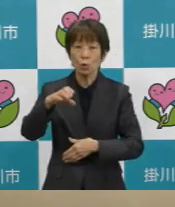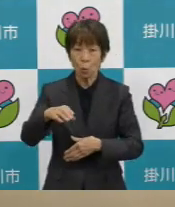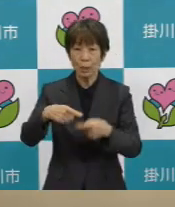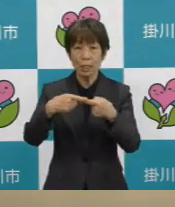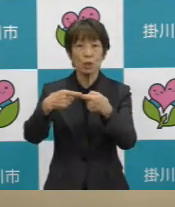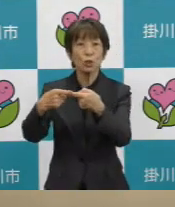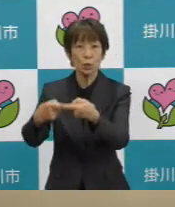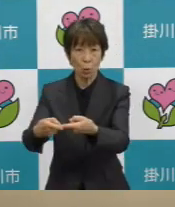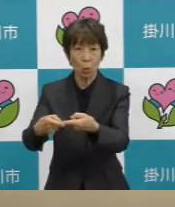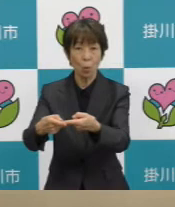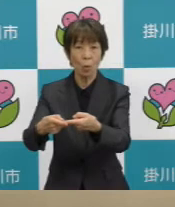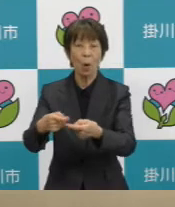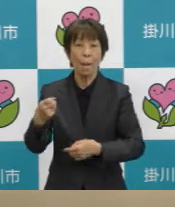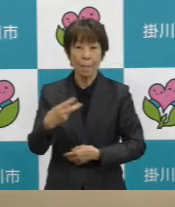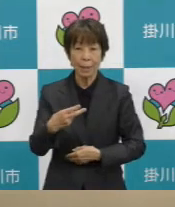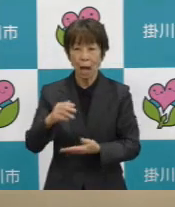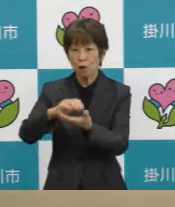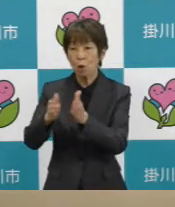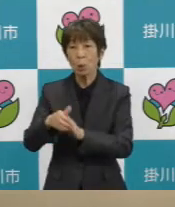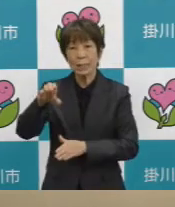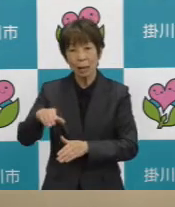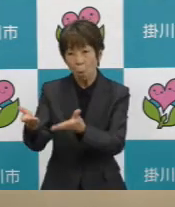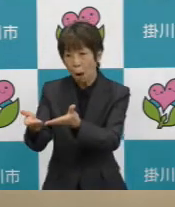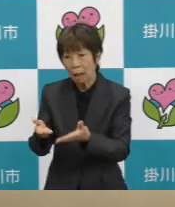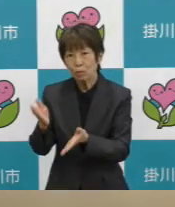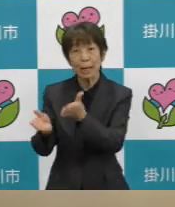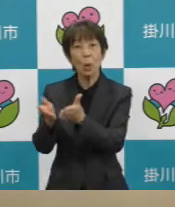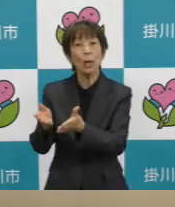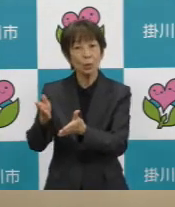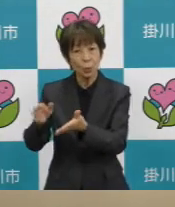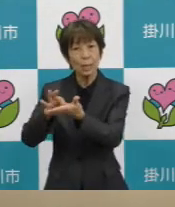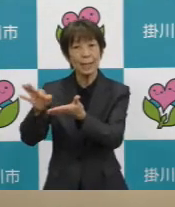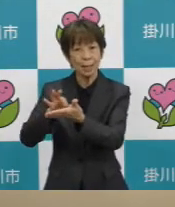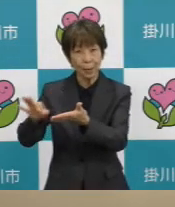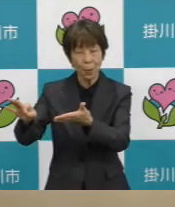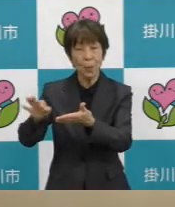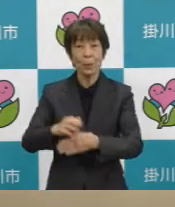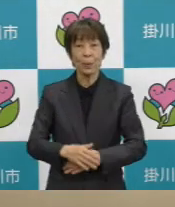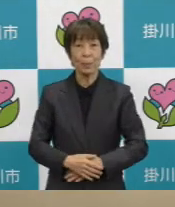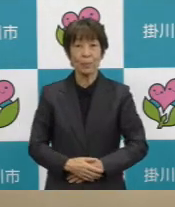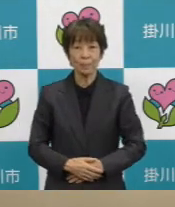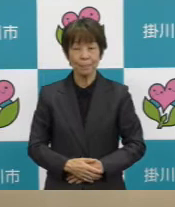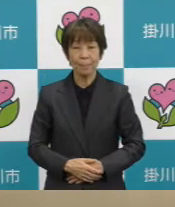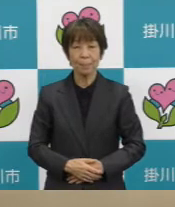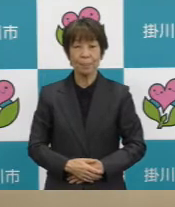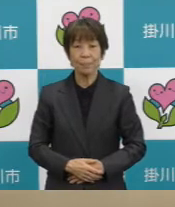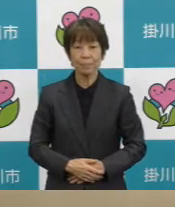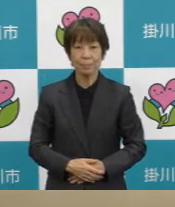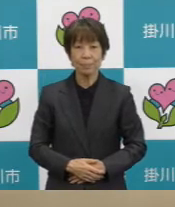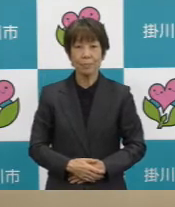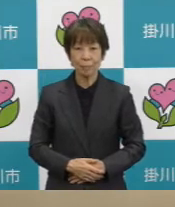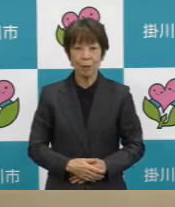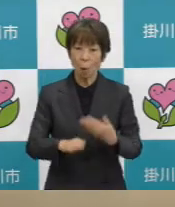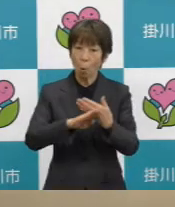所、それから幼稚園の預かり保育の利用で、残りの